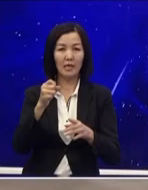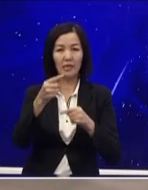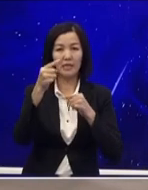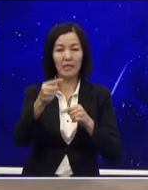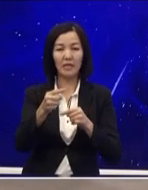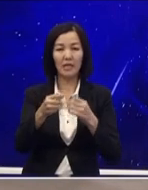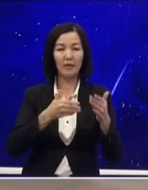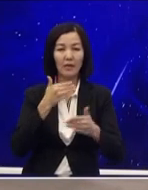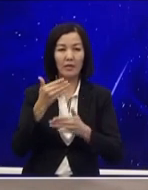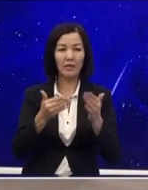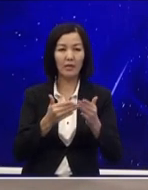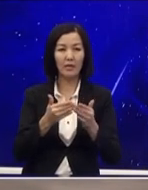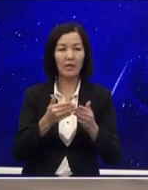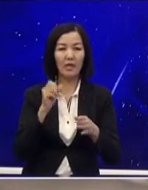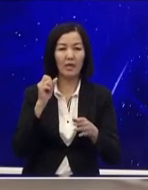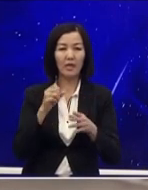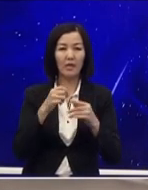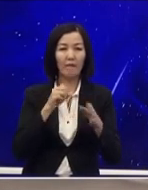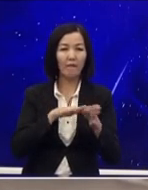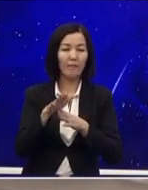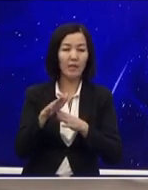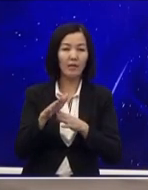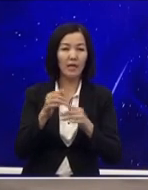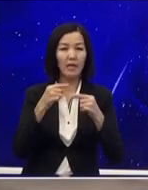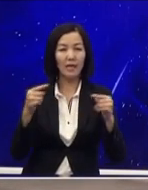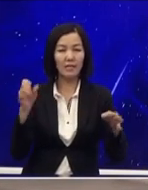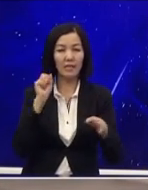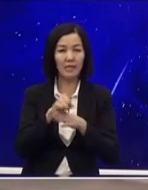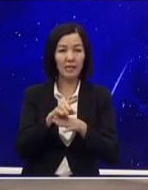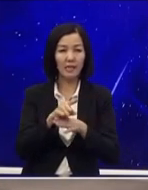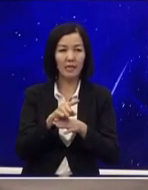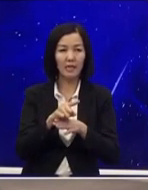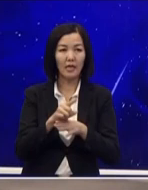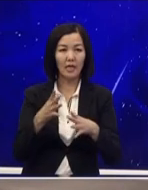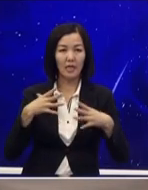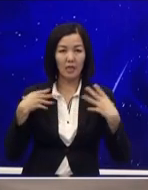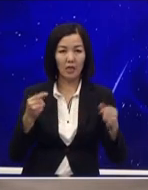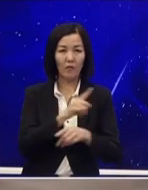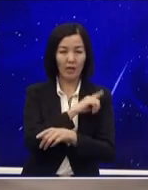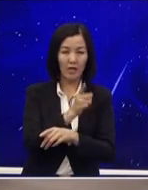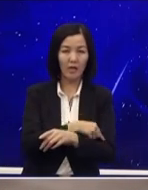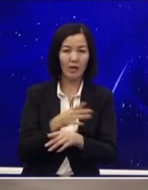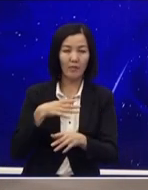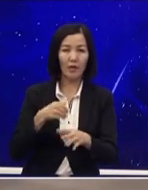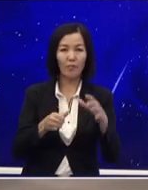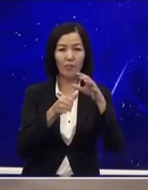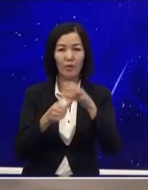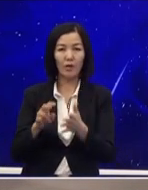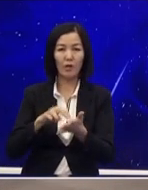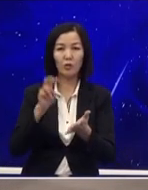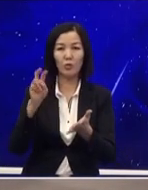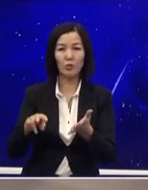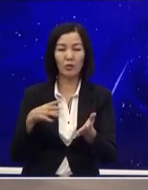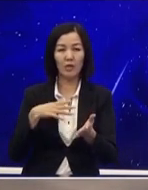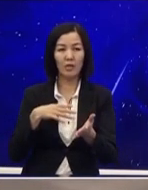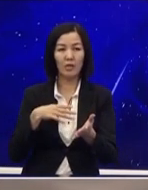дистанции в полном обмундировании. Наш характер окреп. Также совершали прыжки из парашюта Д-6,